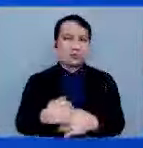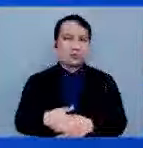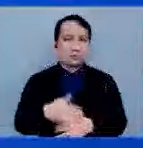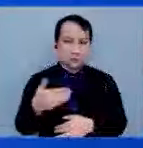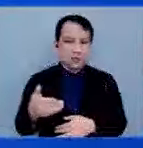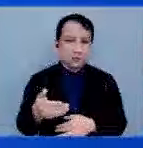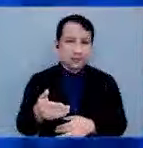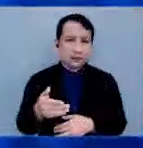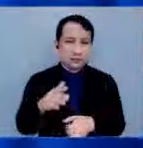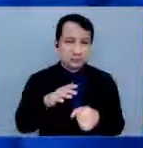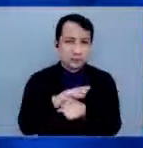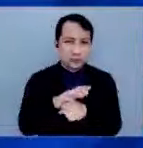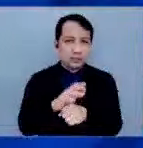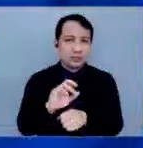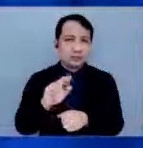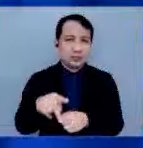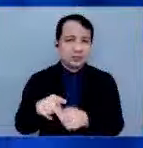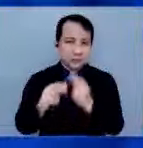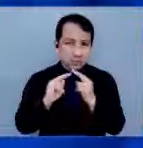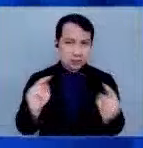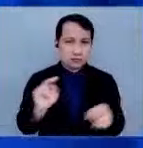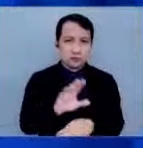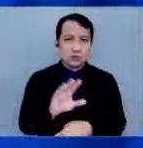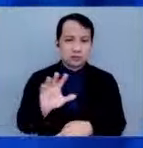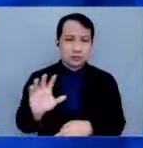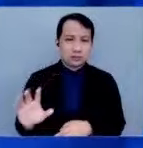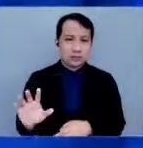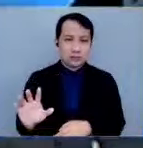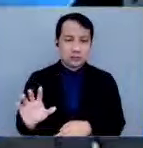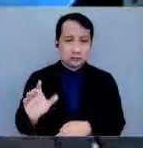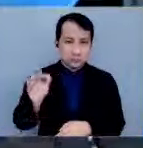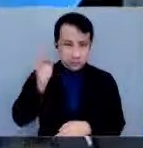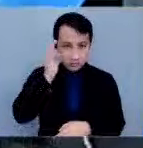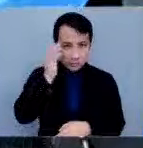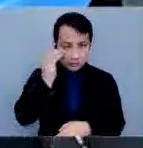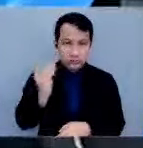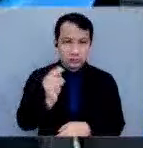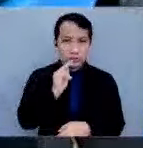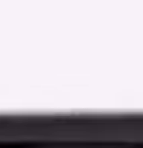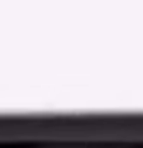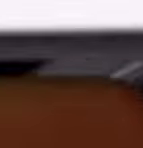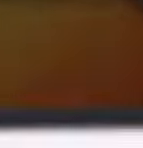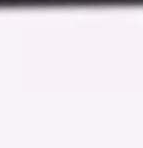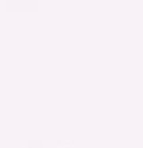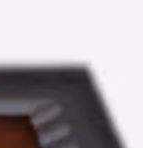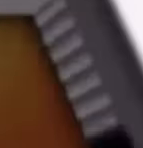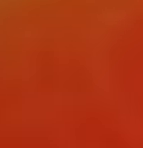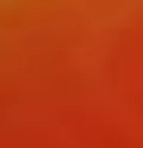sa kasong rape. Nagbabalita mula sa Frontline, Faith Del Mundo, News 5.